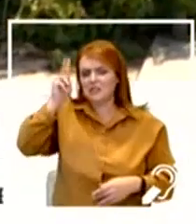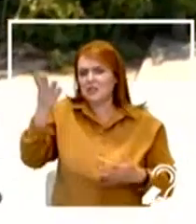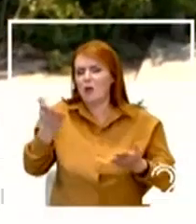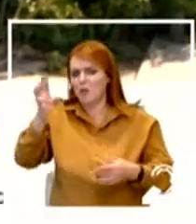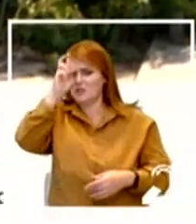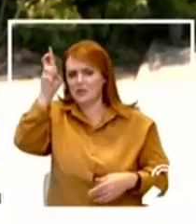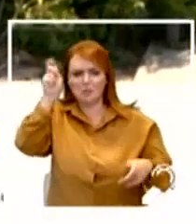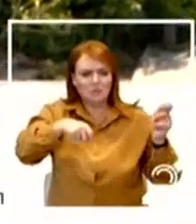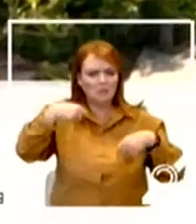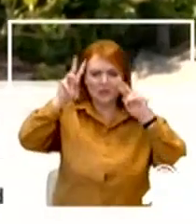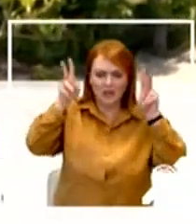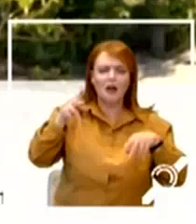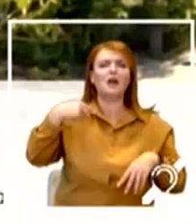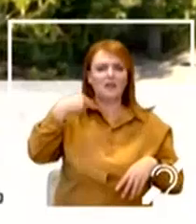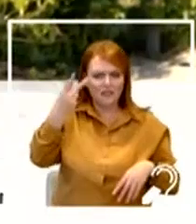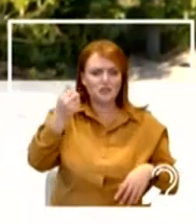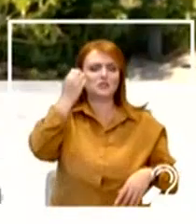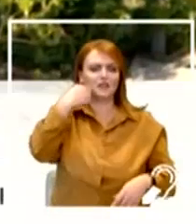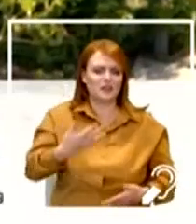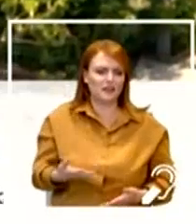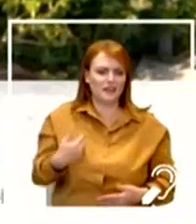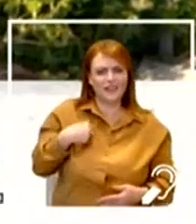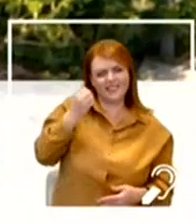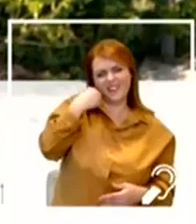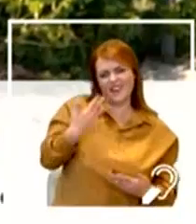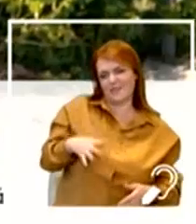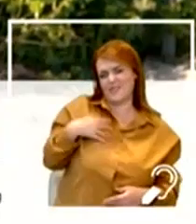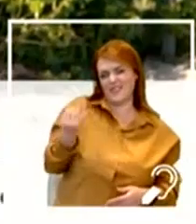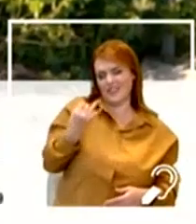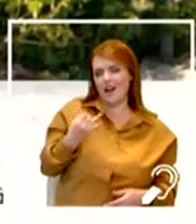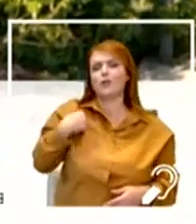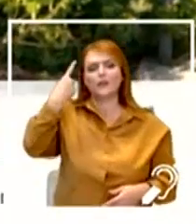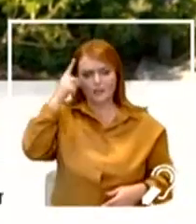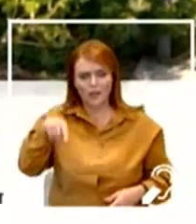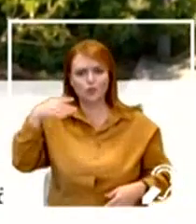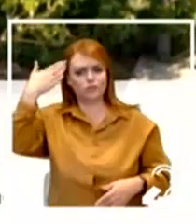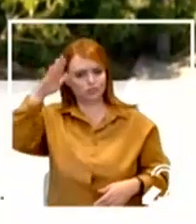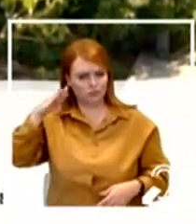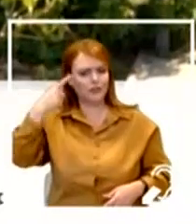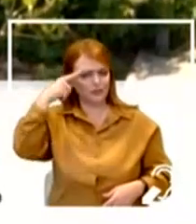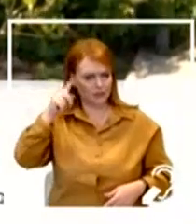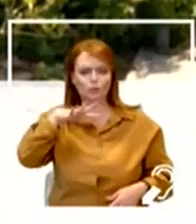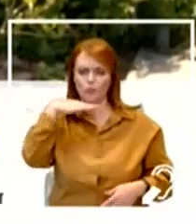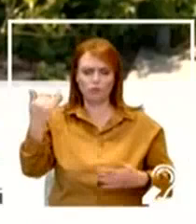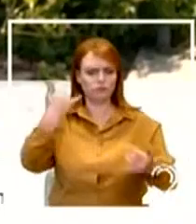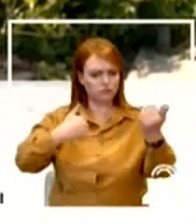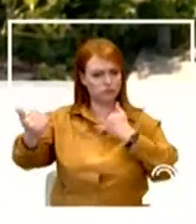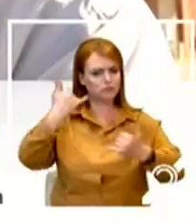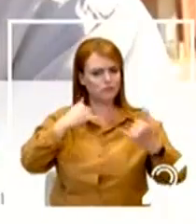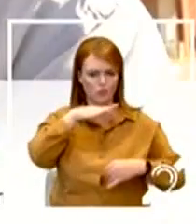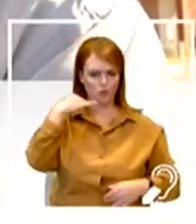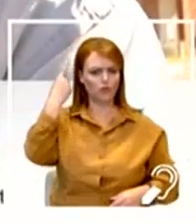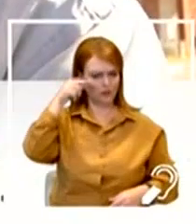vin, dar vin. Ei, bunica e bătrână și mă interesează eu de așa ceva, dar ei, vin, vă spun că